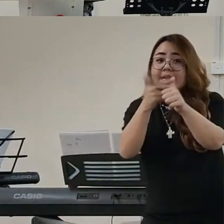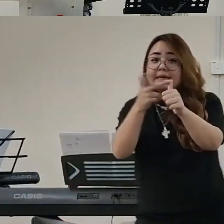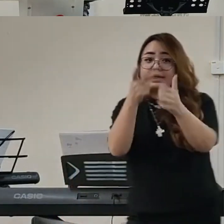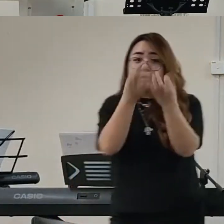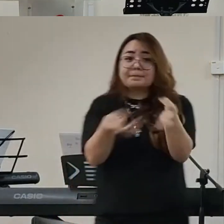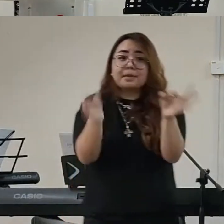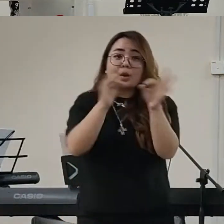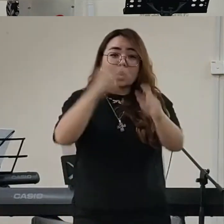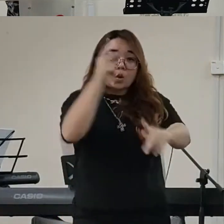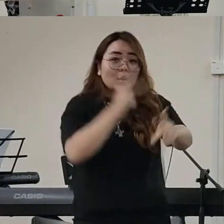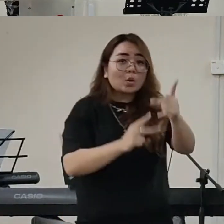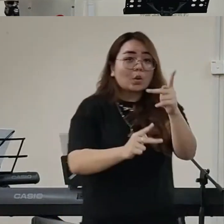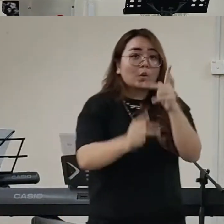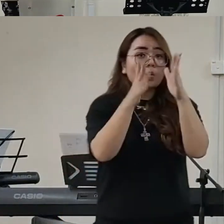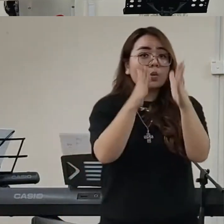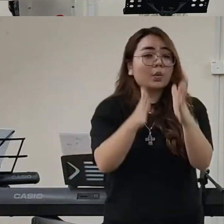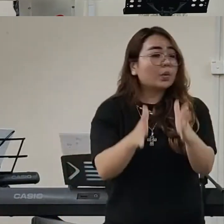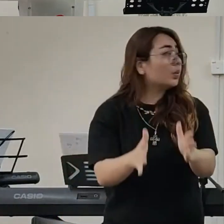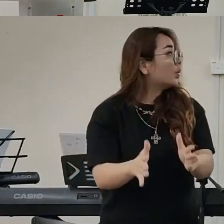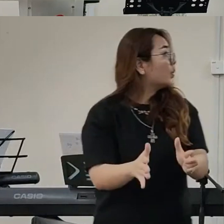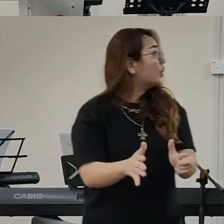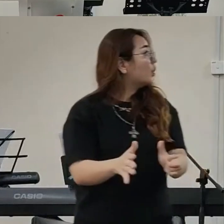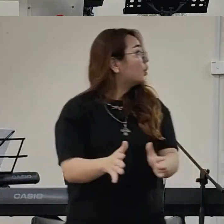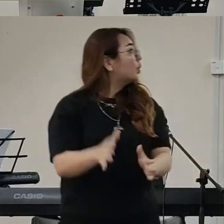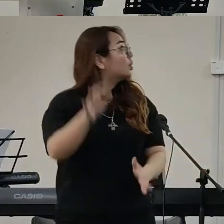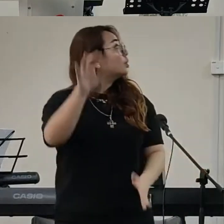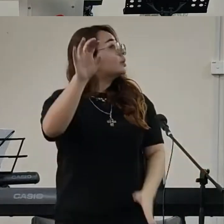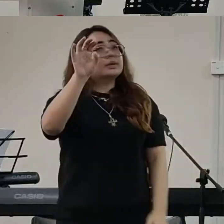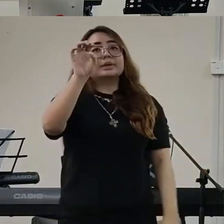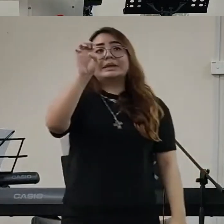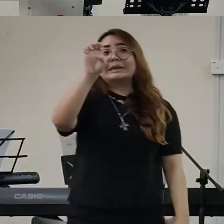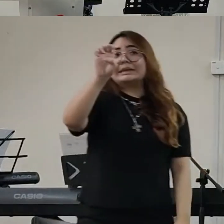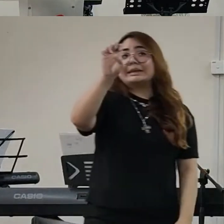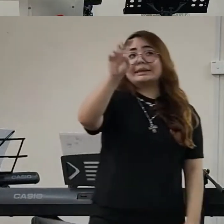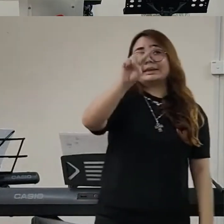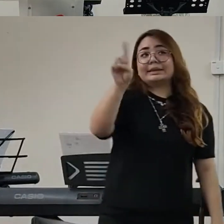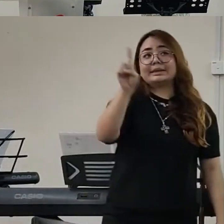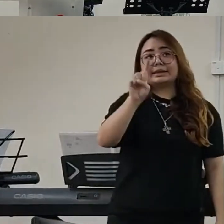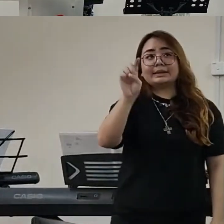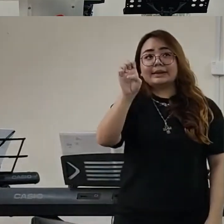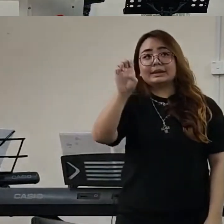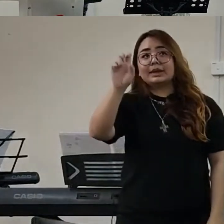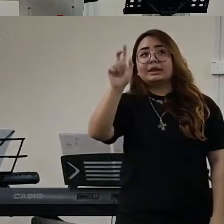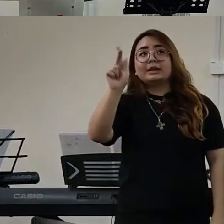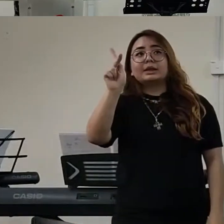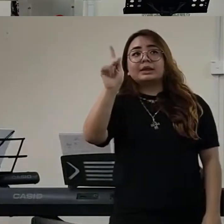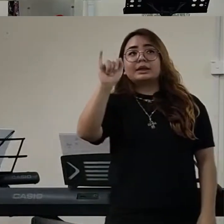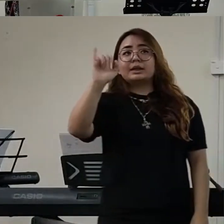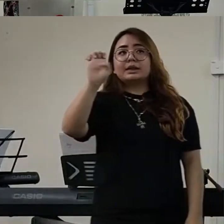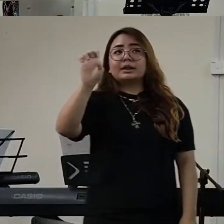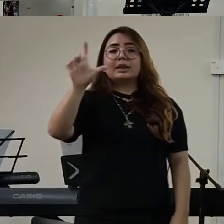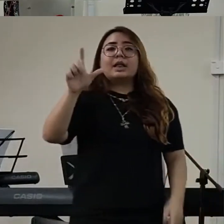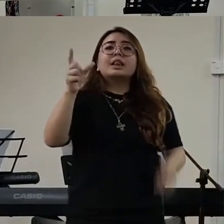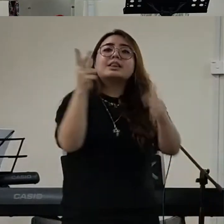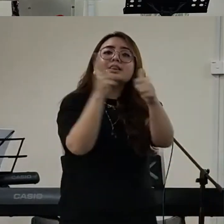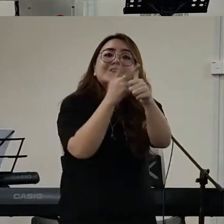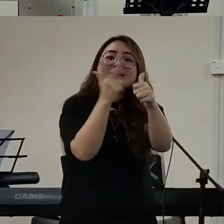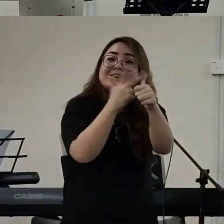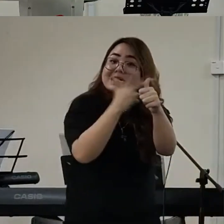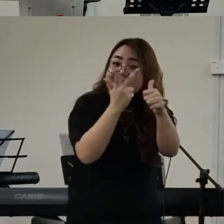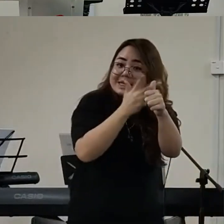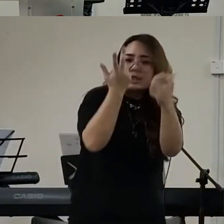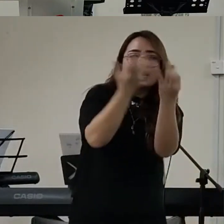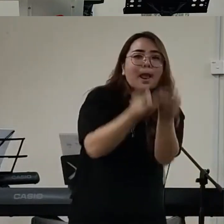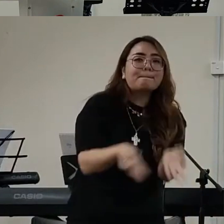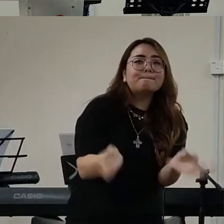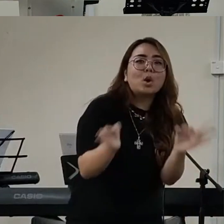the prophet that we are looking at today, Ezekiel. Okay, that's the third major prophet. 那第三个很大的先